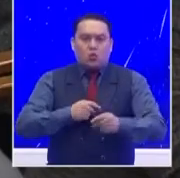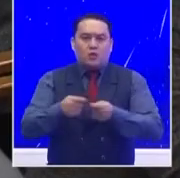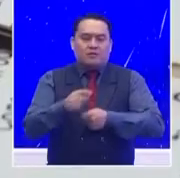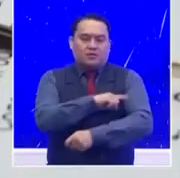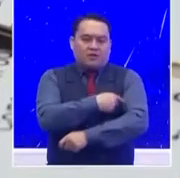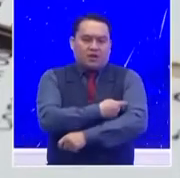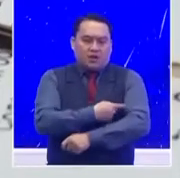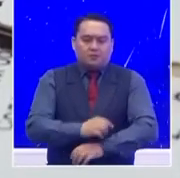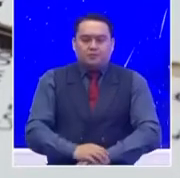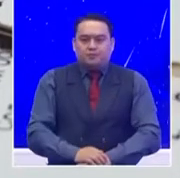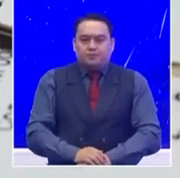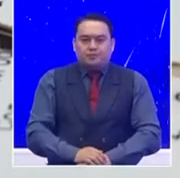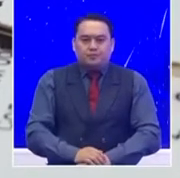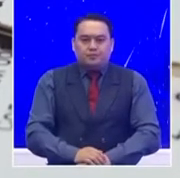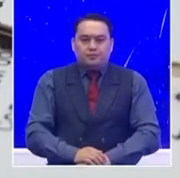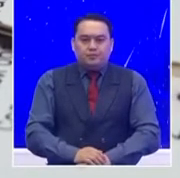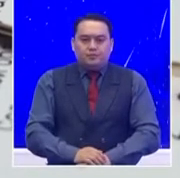управления здравоохранения